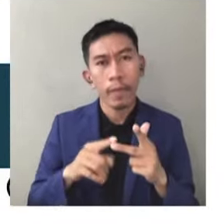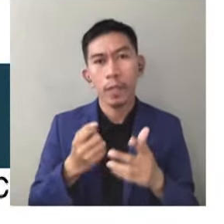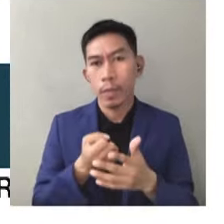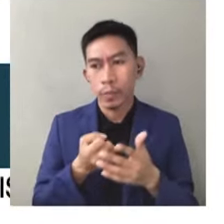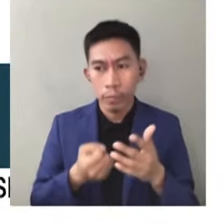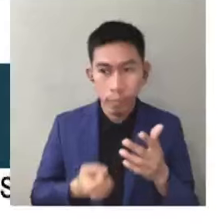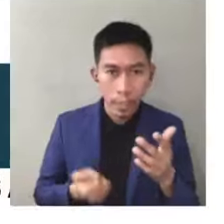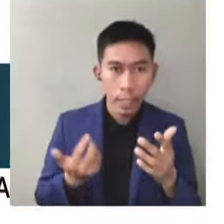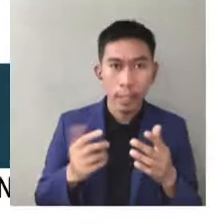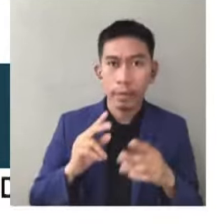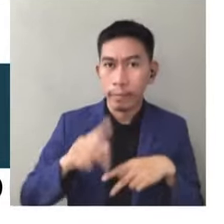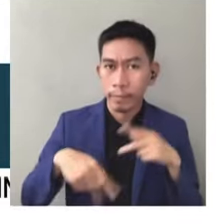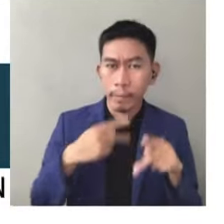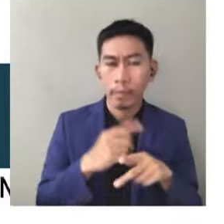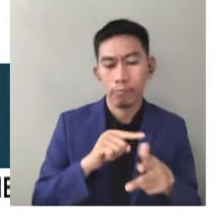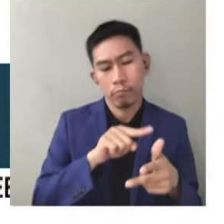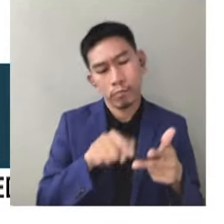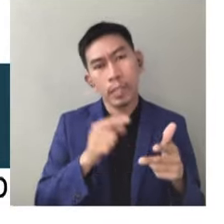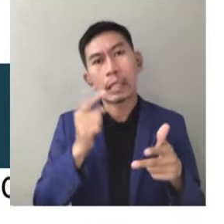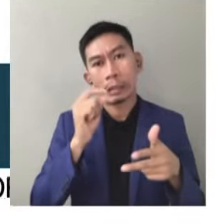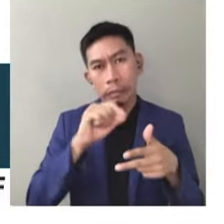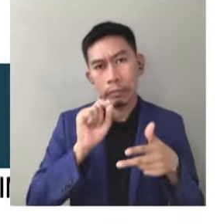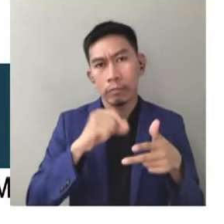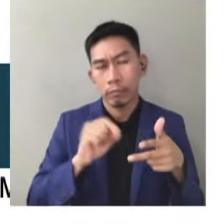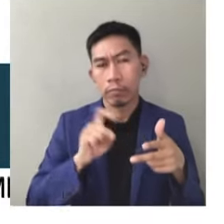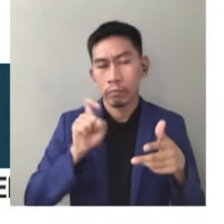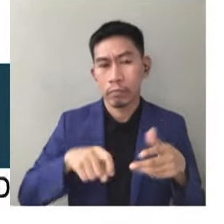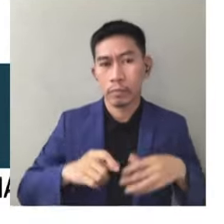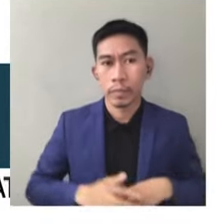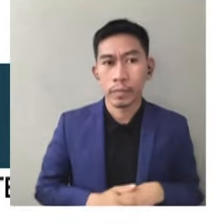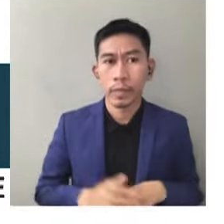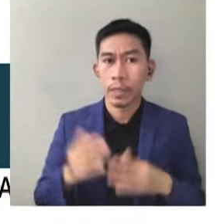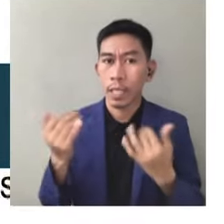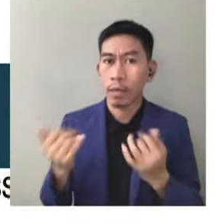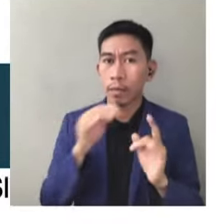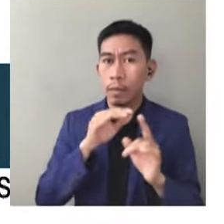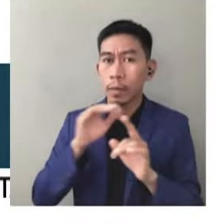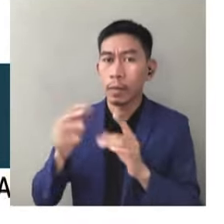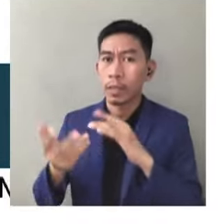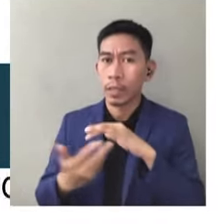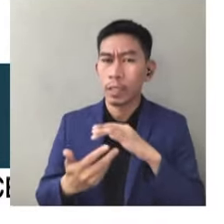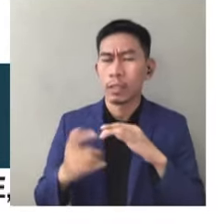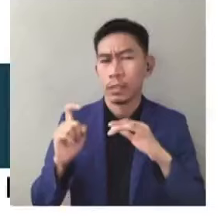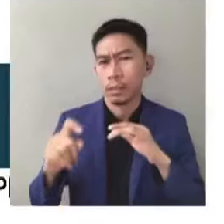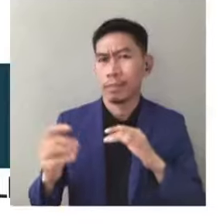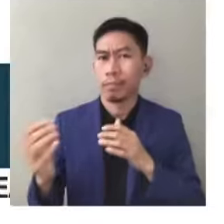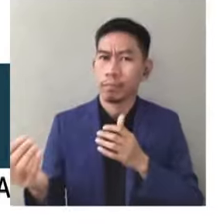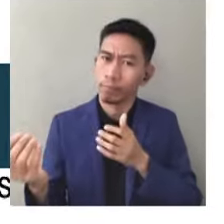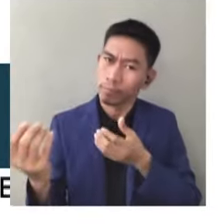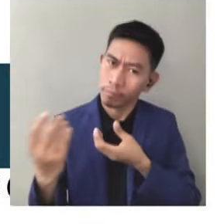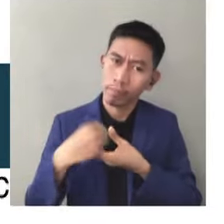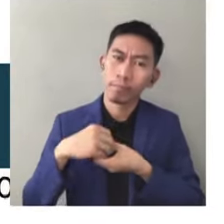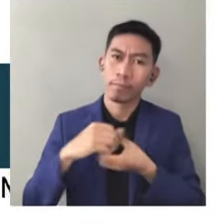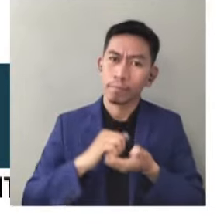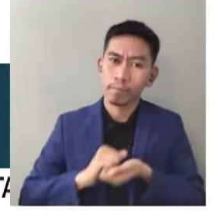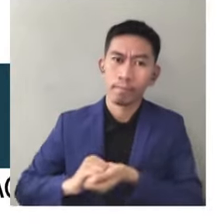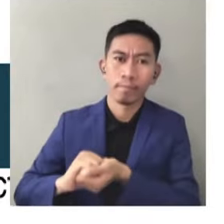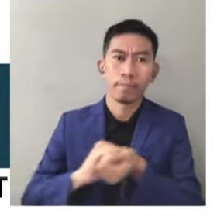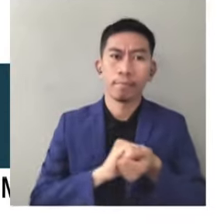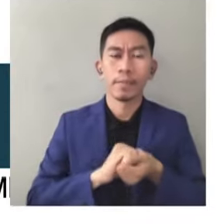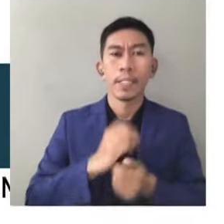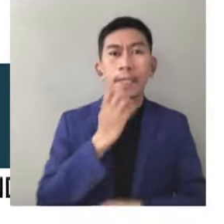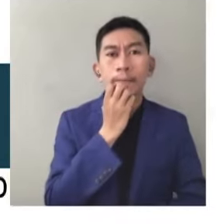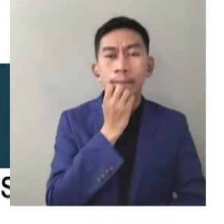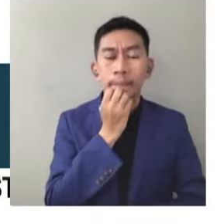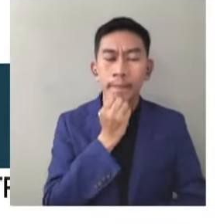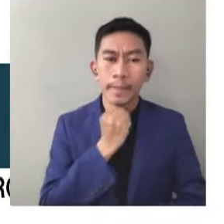Ang panawagan natin sa ating mga electricity consumer, kung maaari, makiisa at magtipid sa paggamit